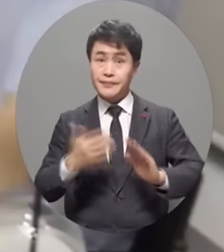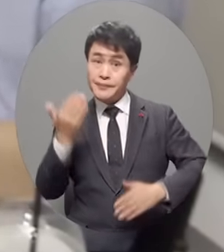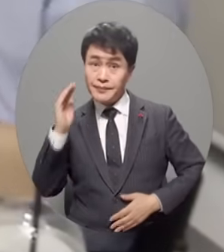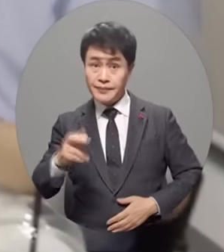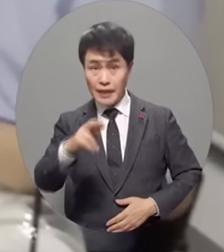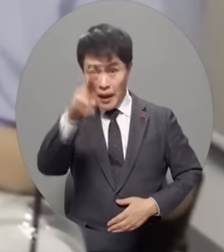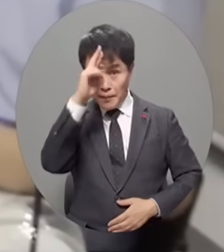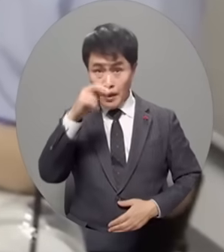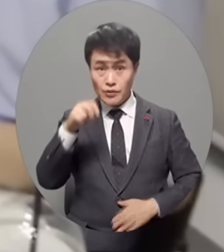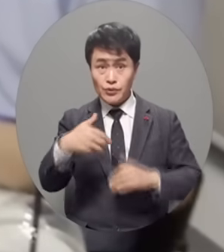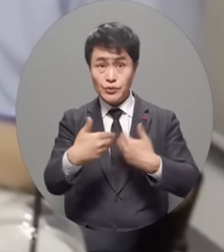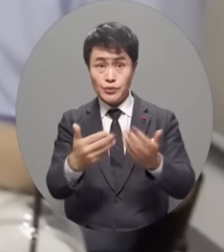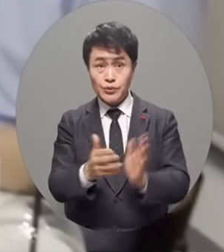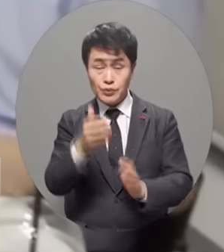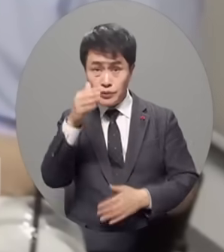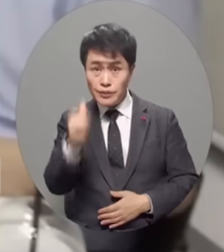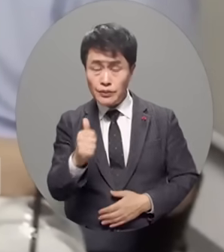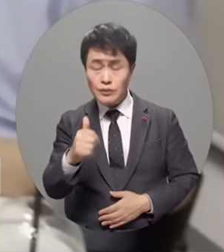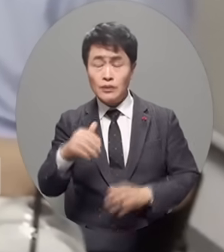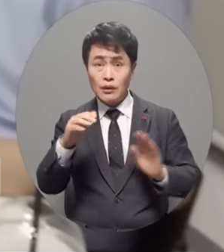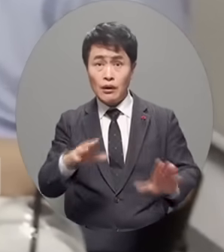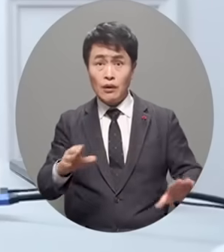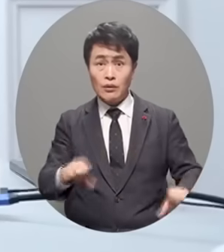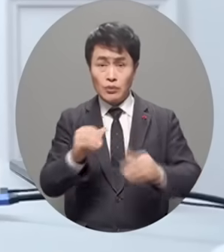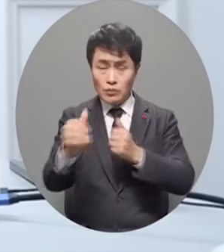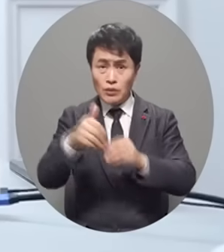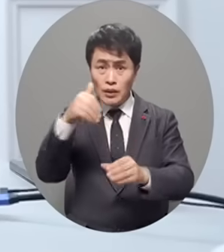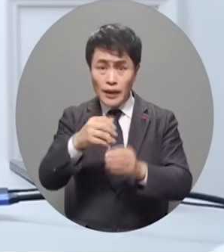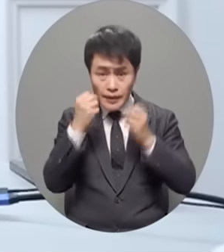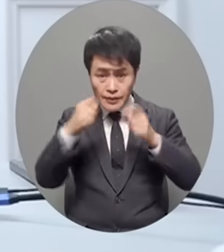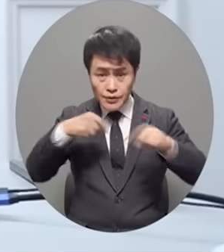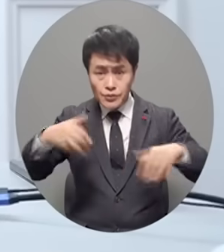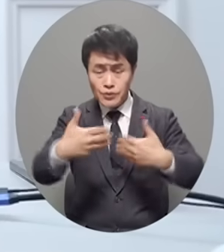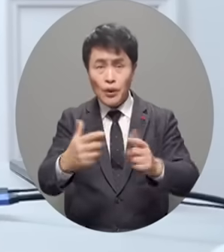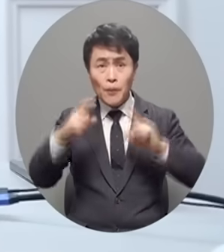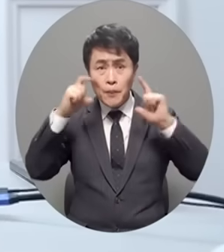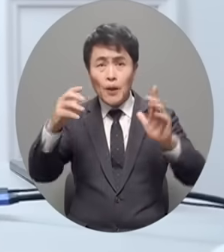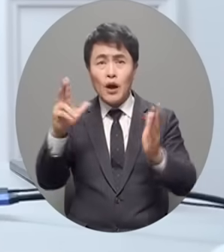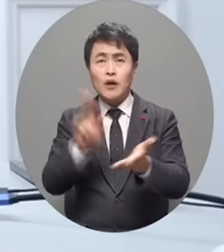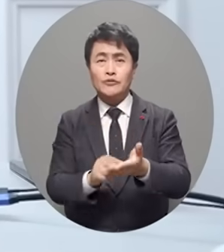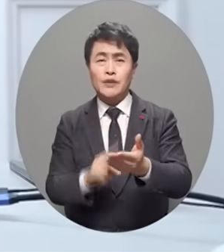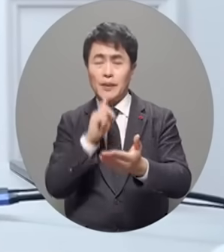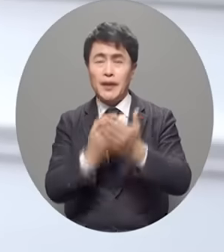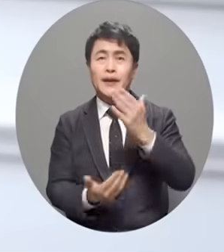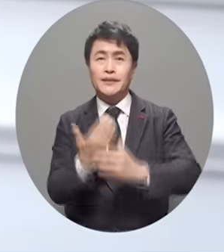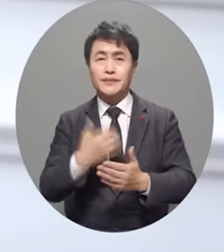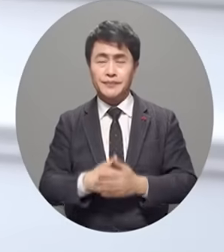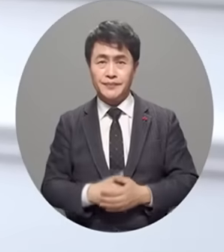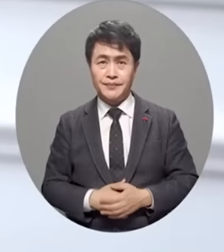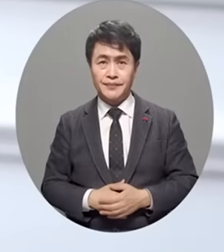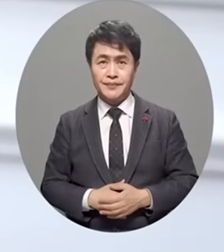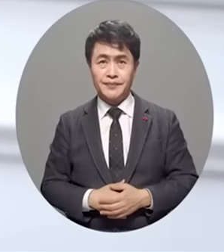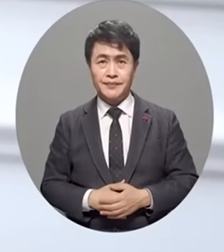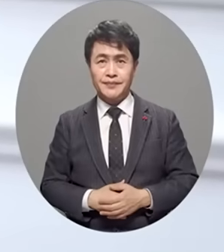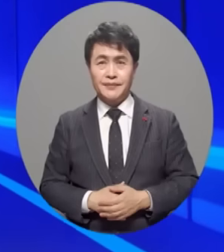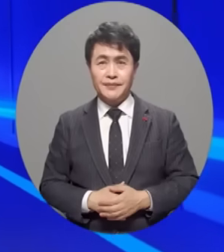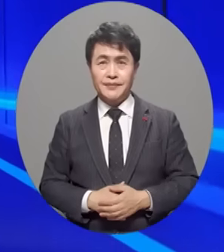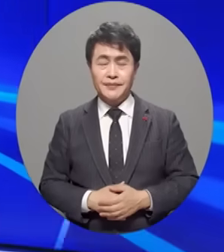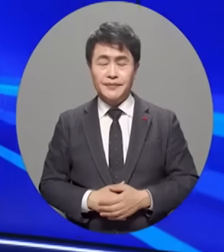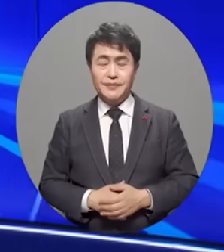박순혁 씨와 선대인 소장은 다음 총선을 목표로 신당 창당을 선언해 화제가 되기도 했습니다. MBC 뉴스 고재민입니다.